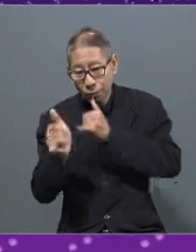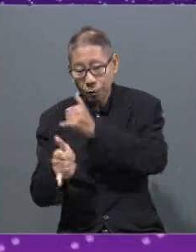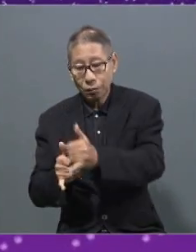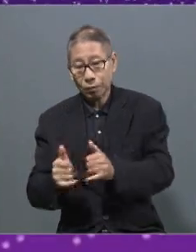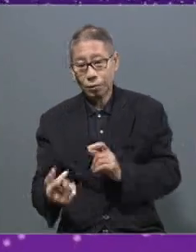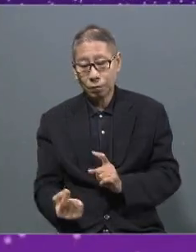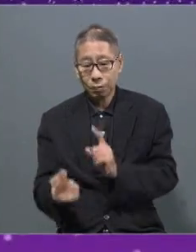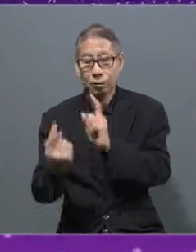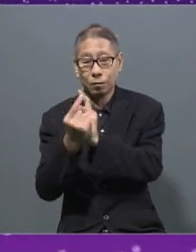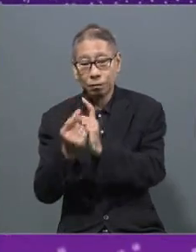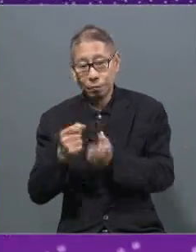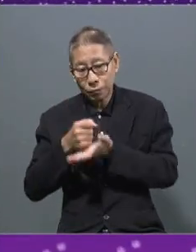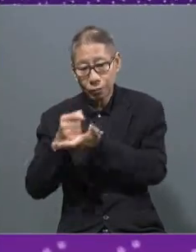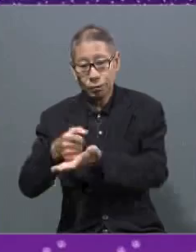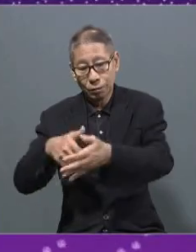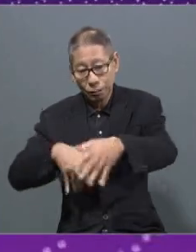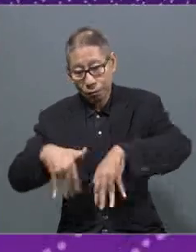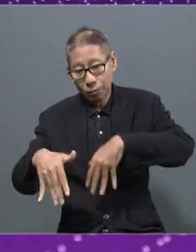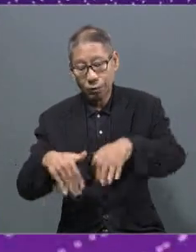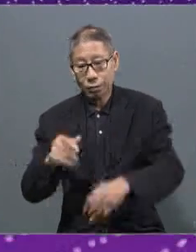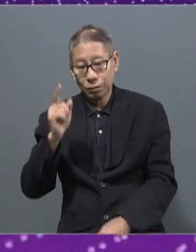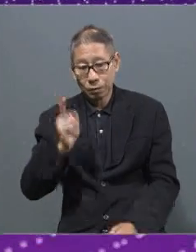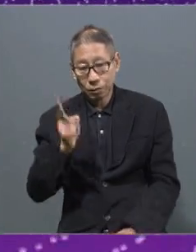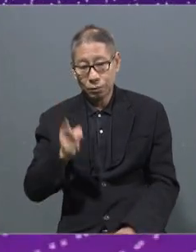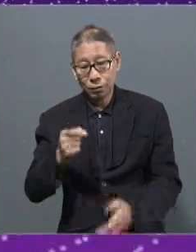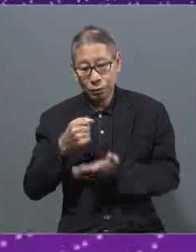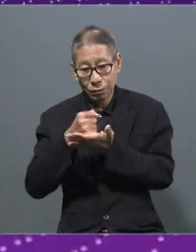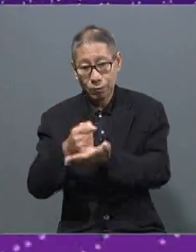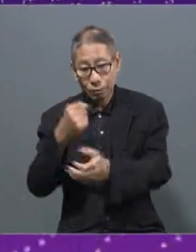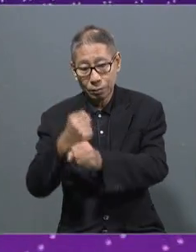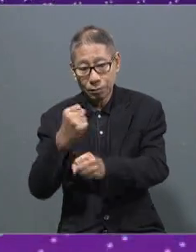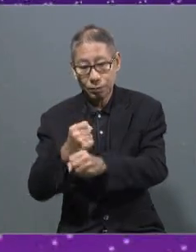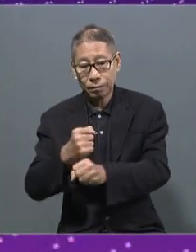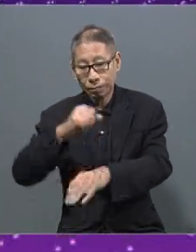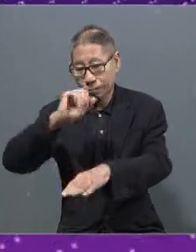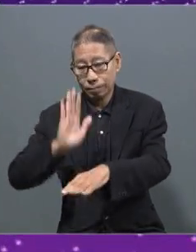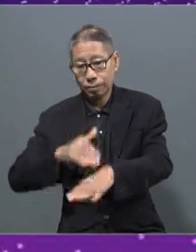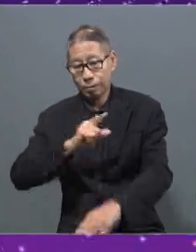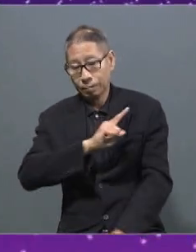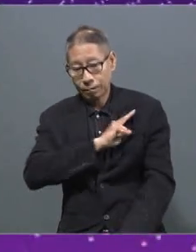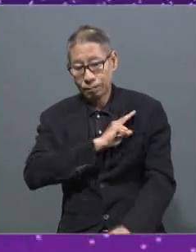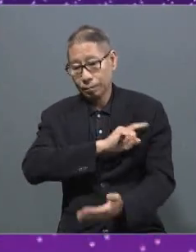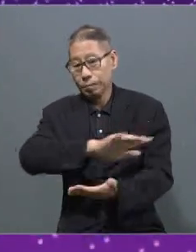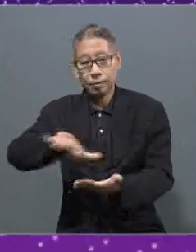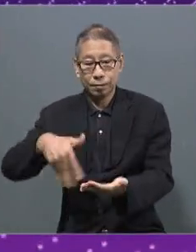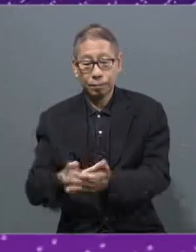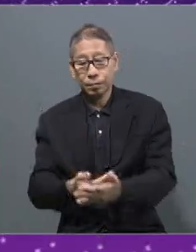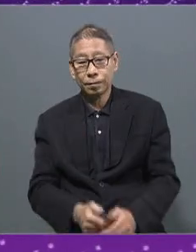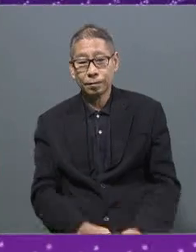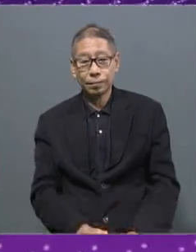กวนพื้นที่ไปช่วยเหลือพื้นที่โดยที่สามารถพึ่งพิงแล้วก็ปฏิบัติภารกิจต่างๆได้เองอย่างเบ็ดเสร็จด้วยนะ